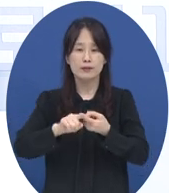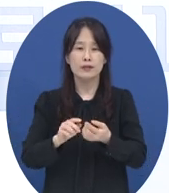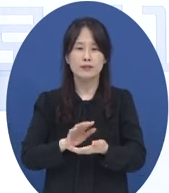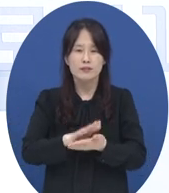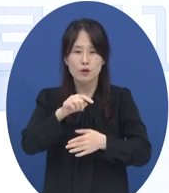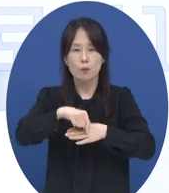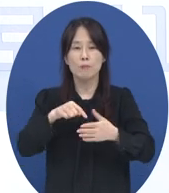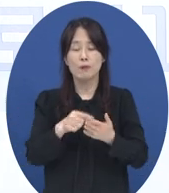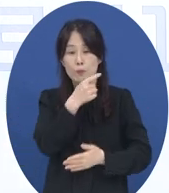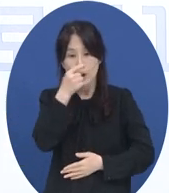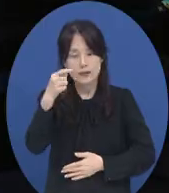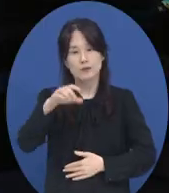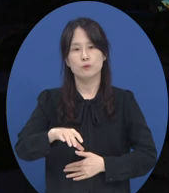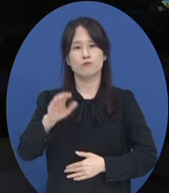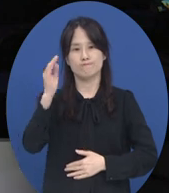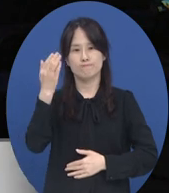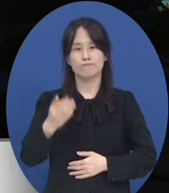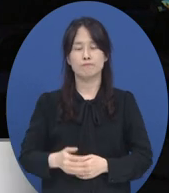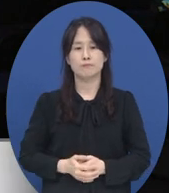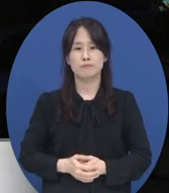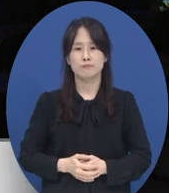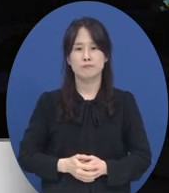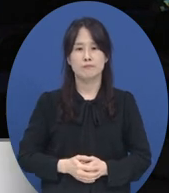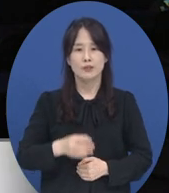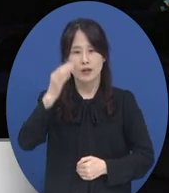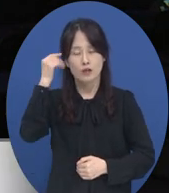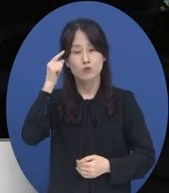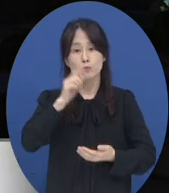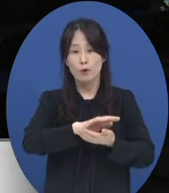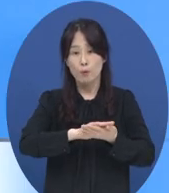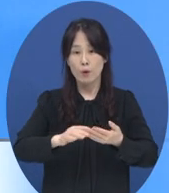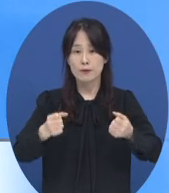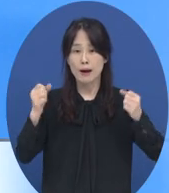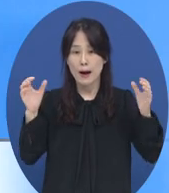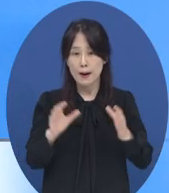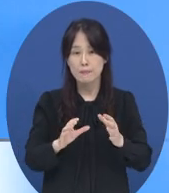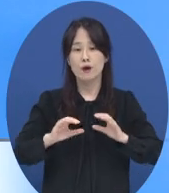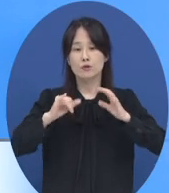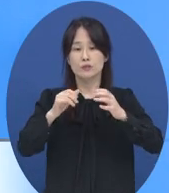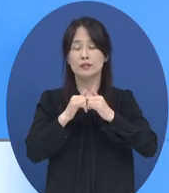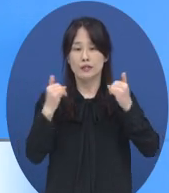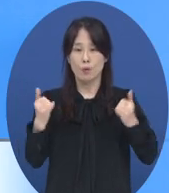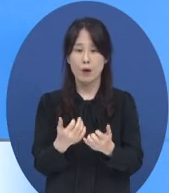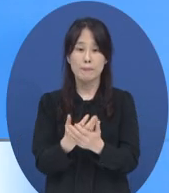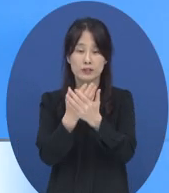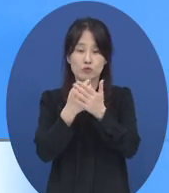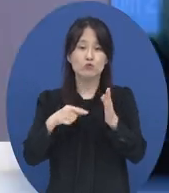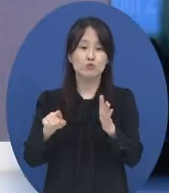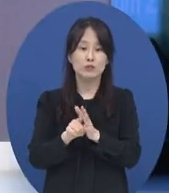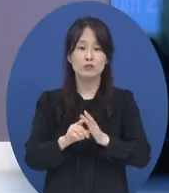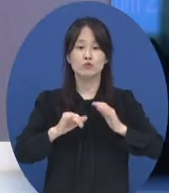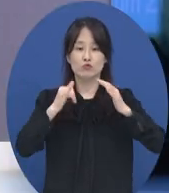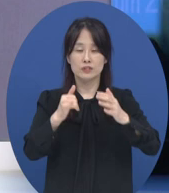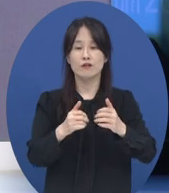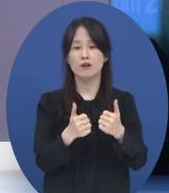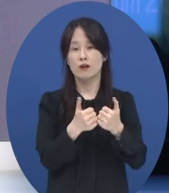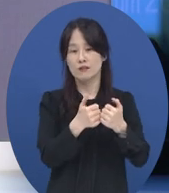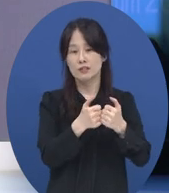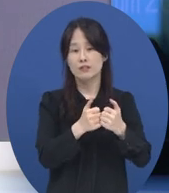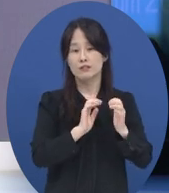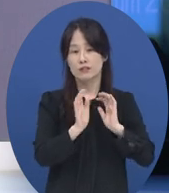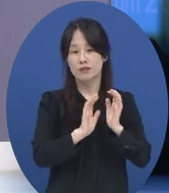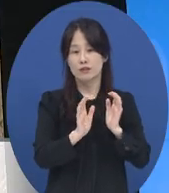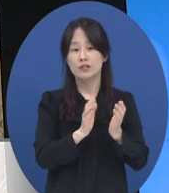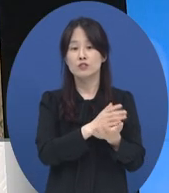확인하는 장이 될 것입니다. 한반도 평화협력과 국제시민사회 공동번영을 위한 국제적 담론 형성을 위한